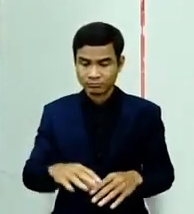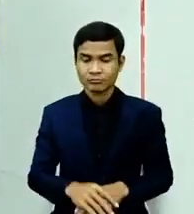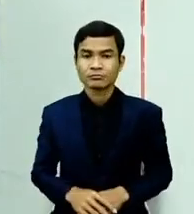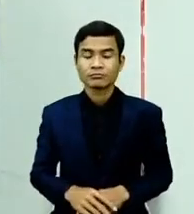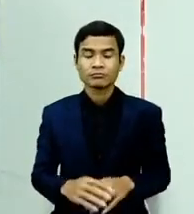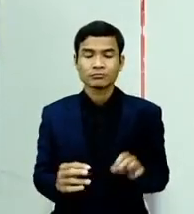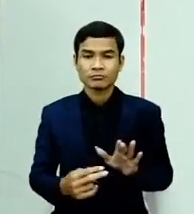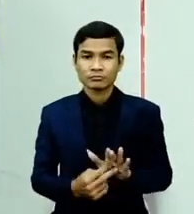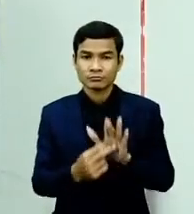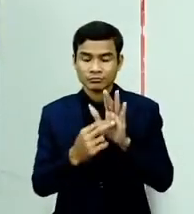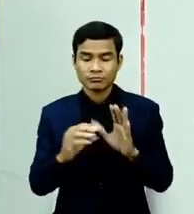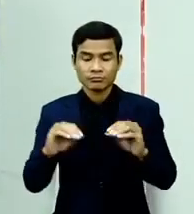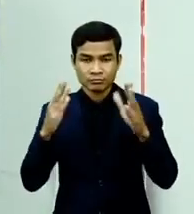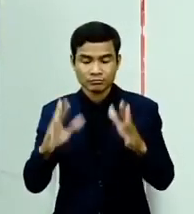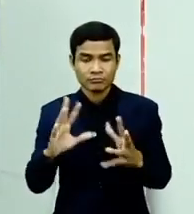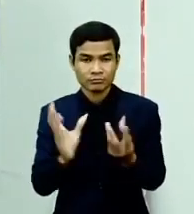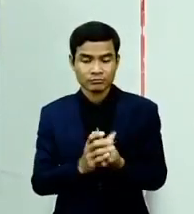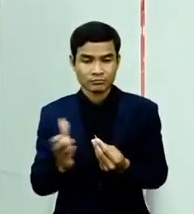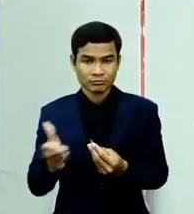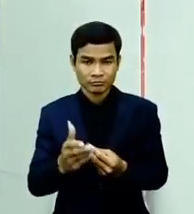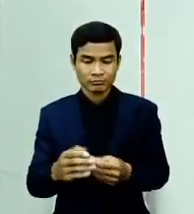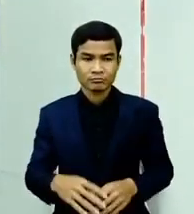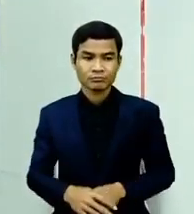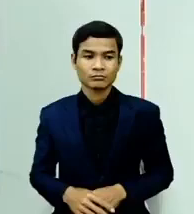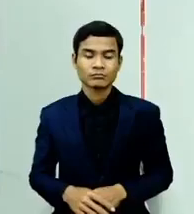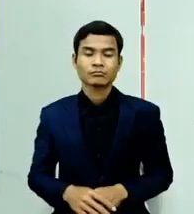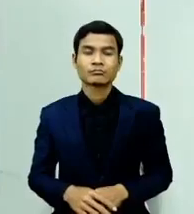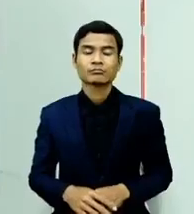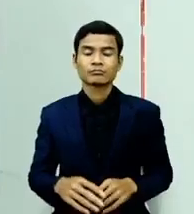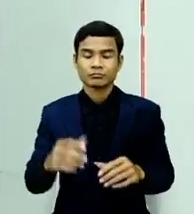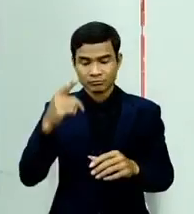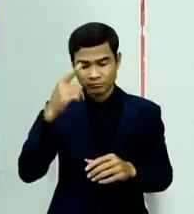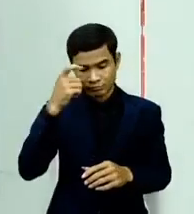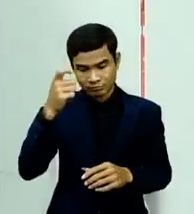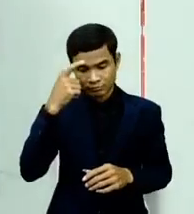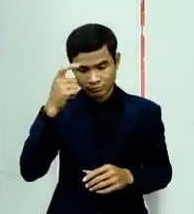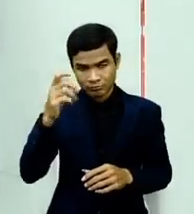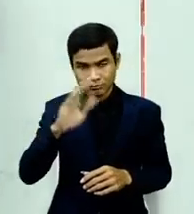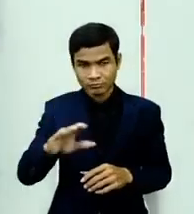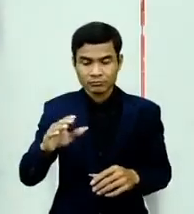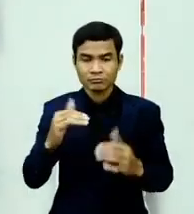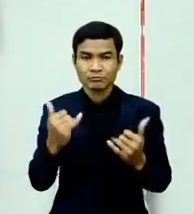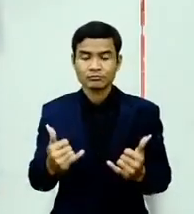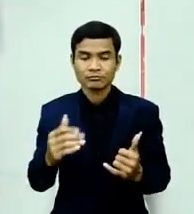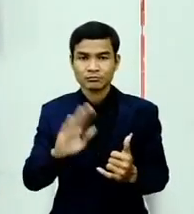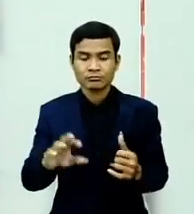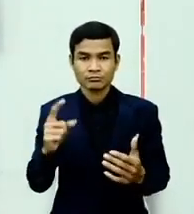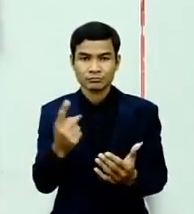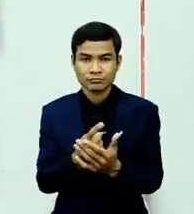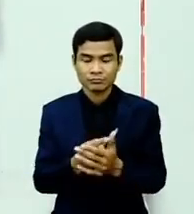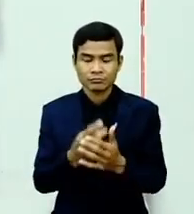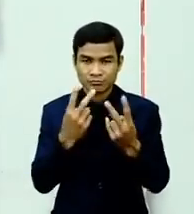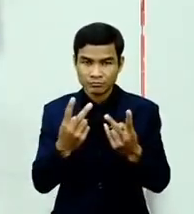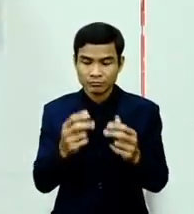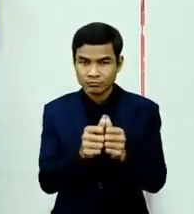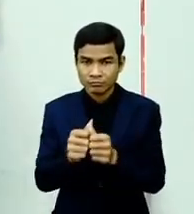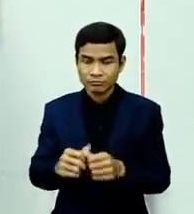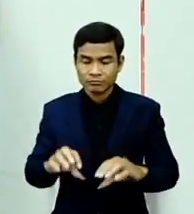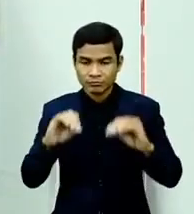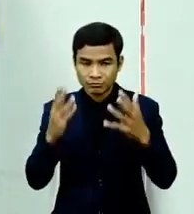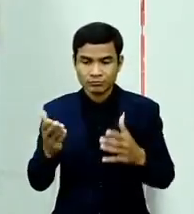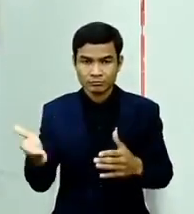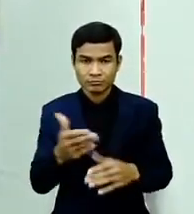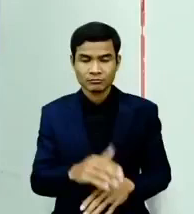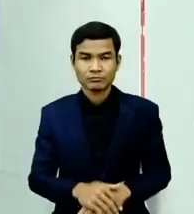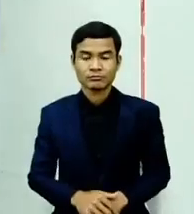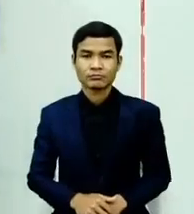តោះបង្ហាញអ្នកគ្រូទាំងអស់គ្នាចាពូកែមែនតើតោះឥឡូវនេះកូនចូលរួមទៀងផ្ទាត់ជាមួយអ្នកគ្រូណាចាអ